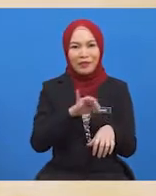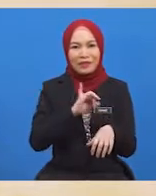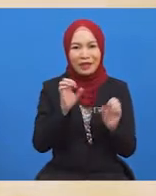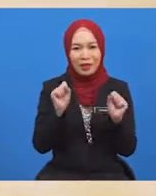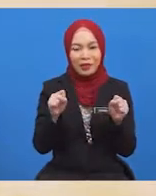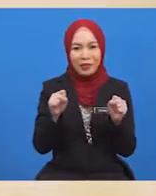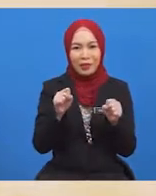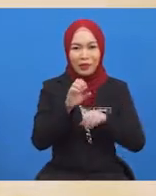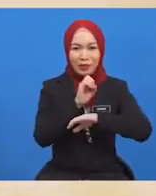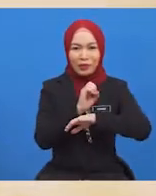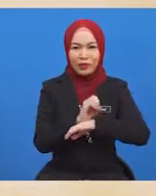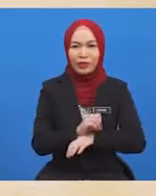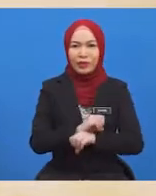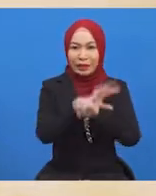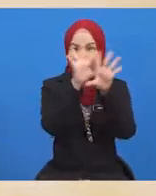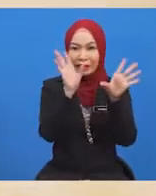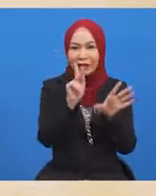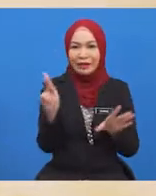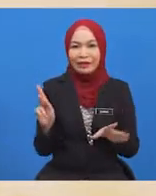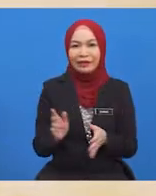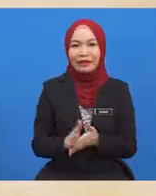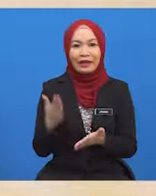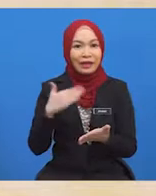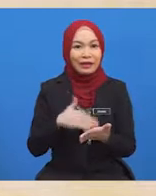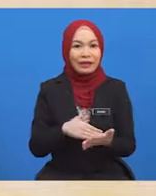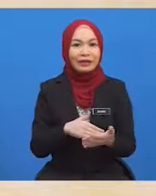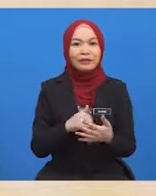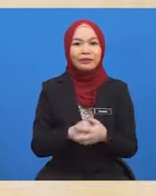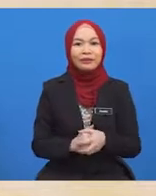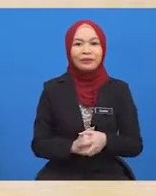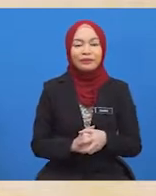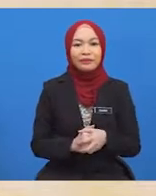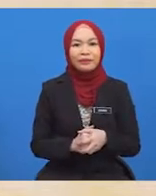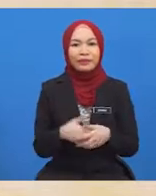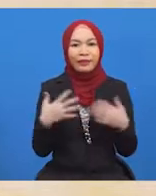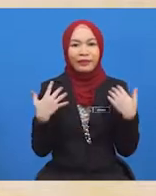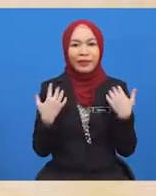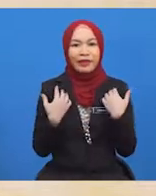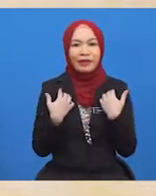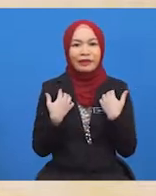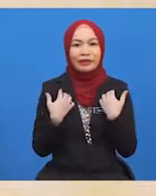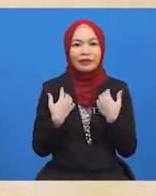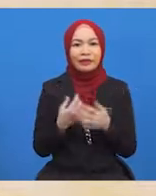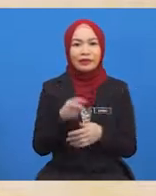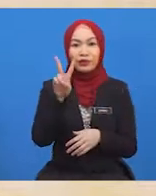ortogon dalam satah dua dimensi dan objek tiga dimensi.